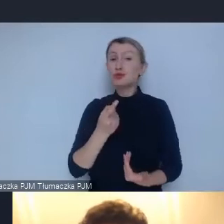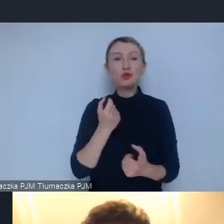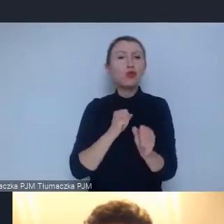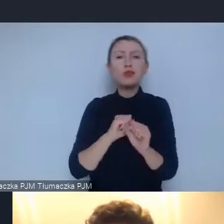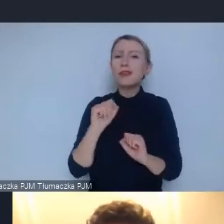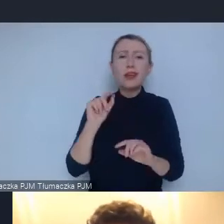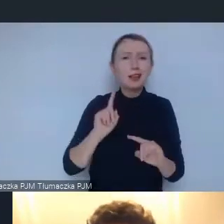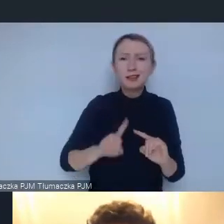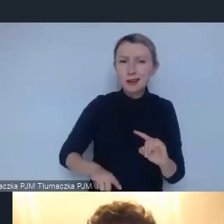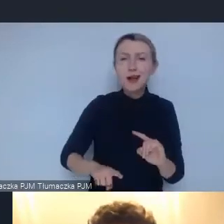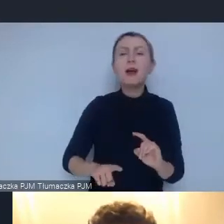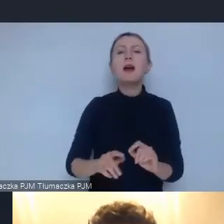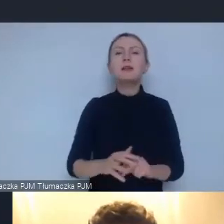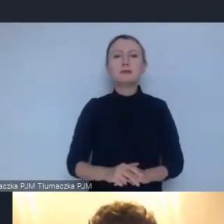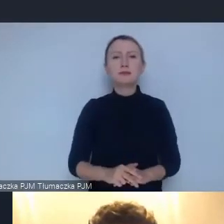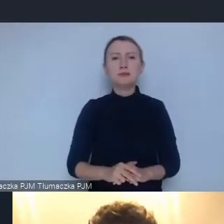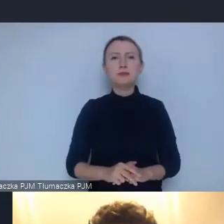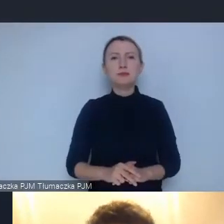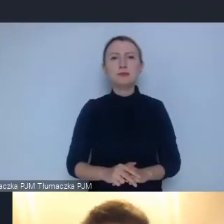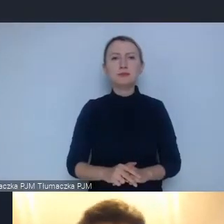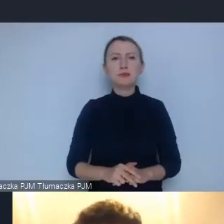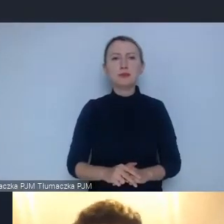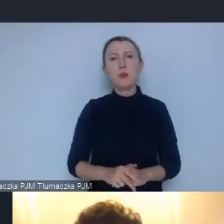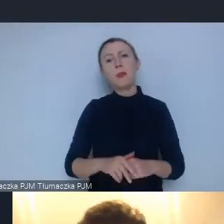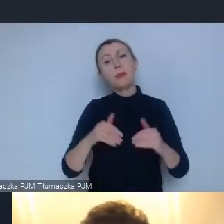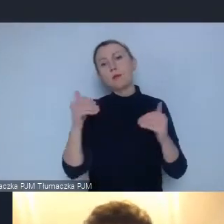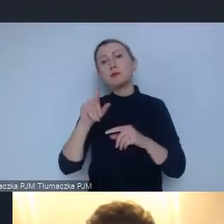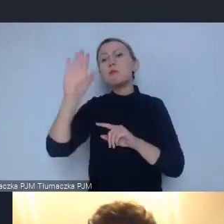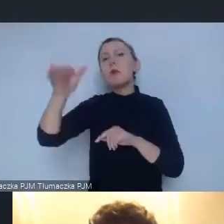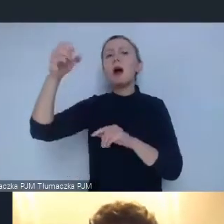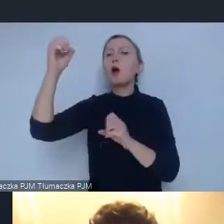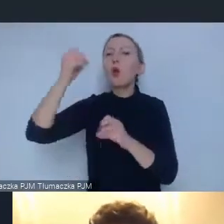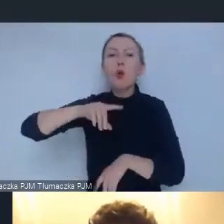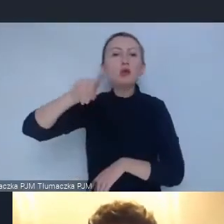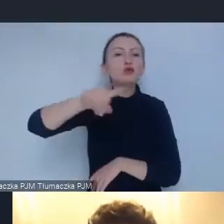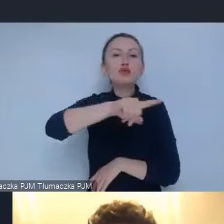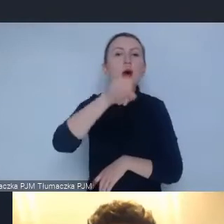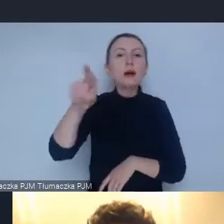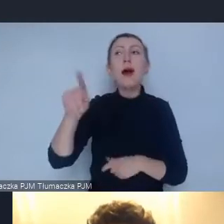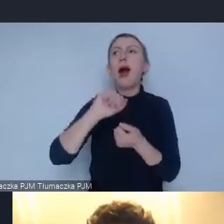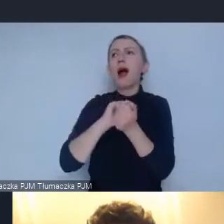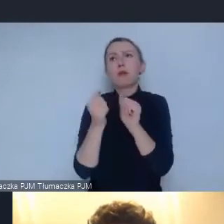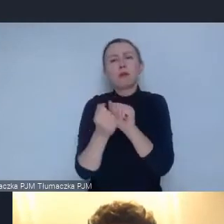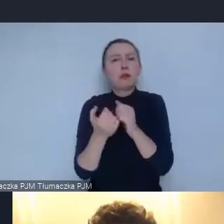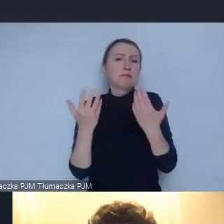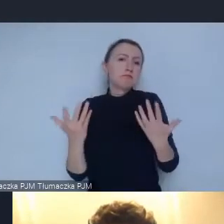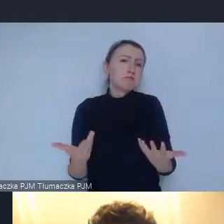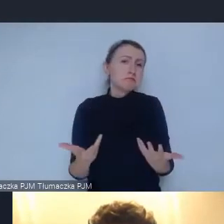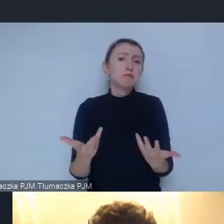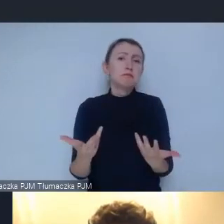i że gdzieś może być gorzej, albo że taka jest już